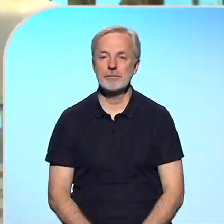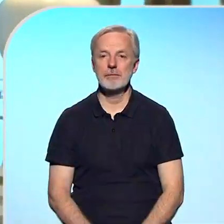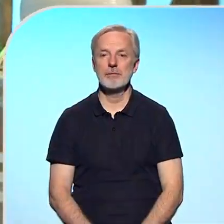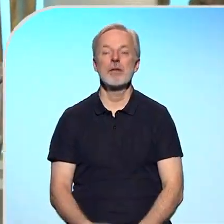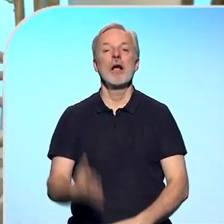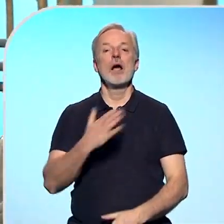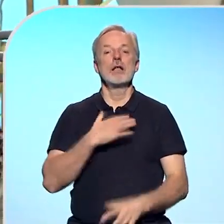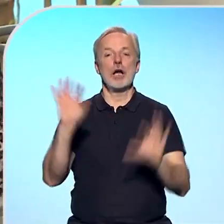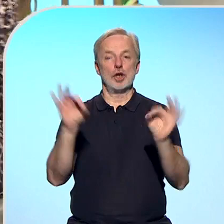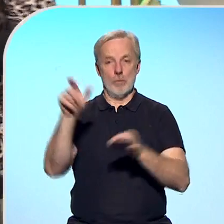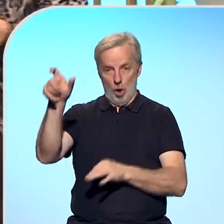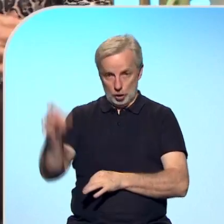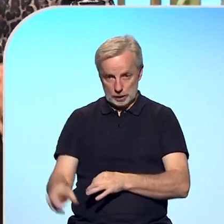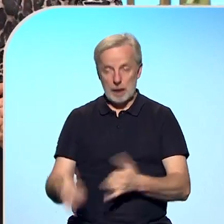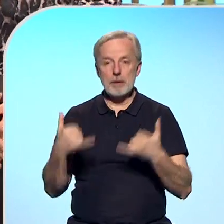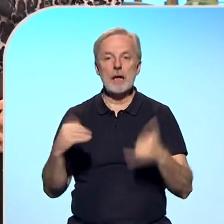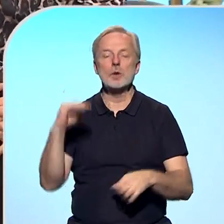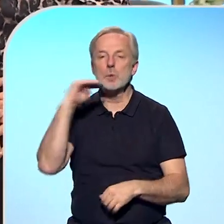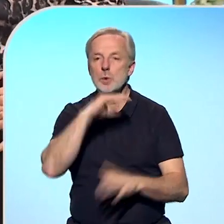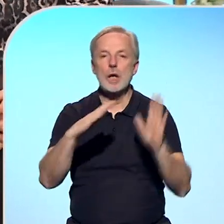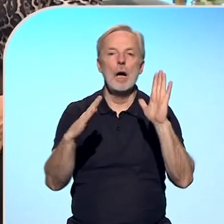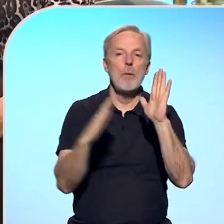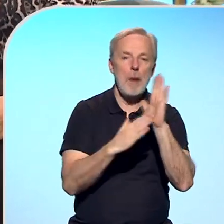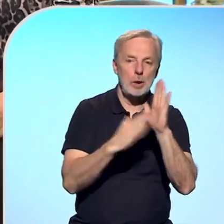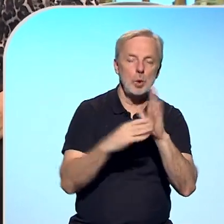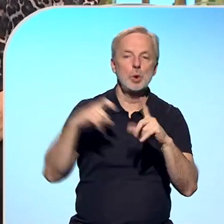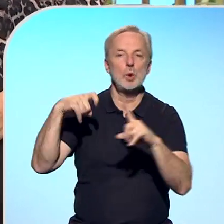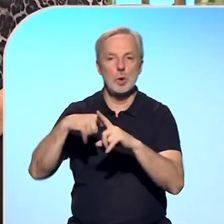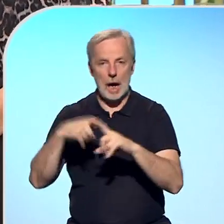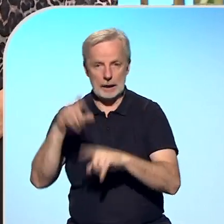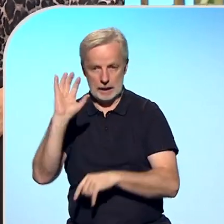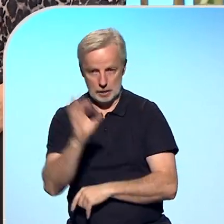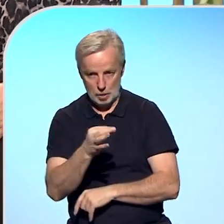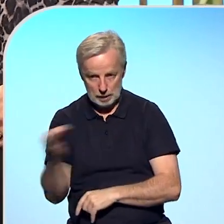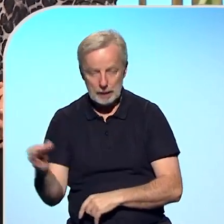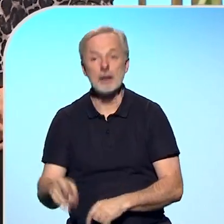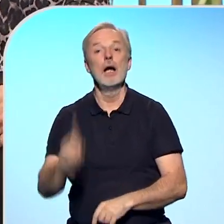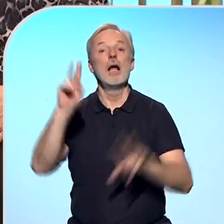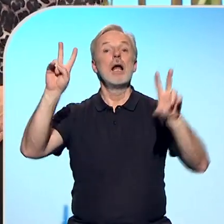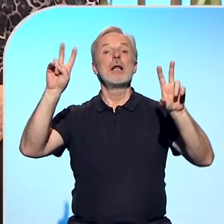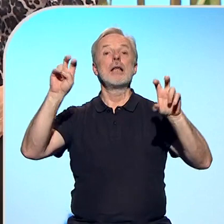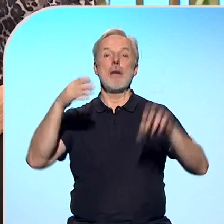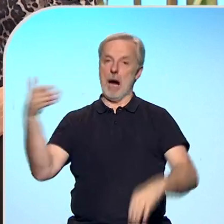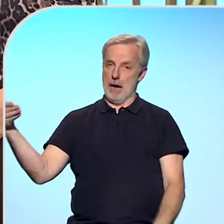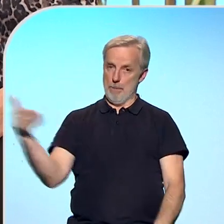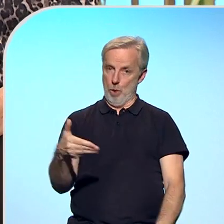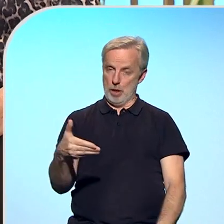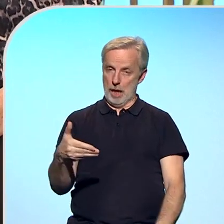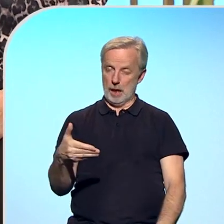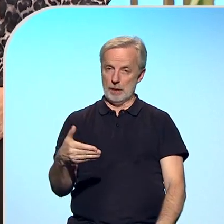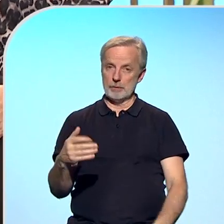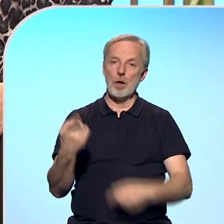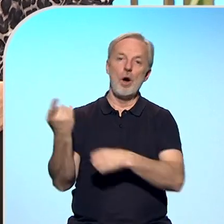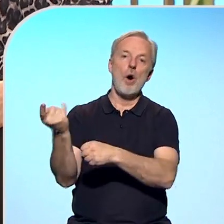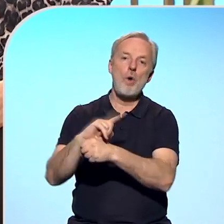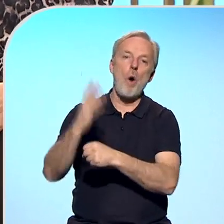Naším hostem na chatu sama doma je dnes Matuš Kuchálik. Dobrý den. Dobrý den. My si chceme povídat o hypotékách, potažmo o bydlení, o tom, jak